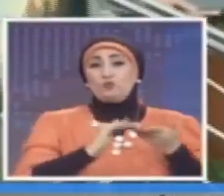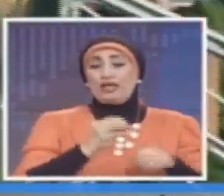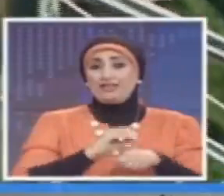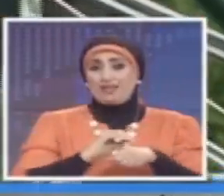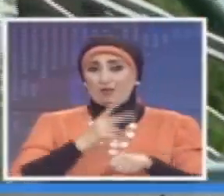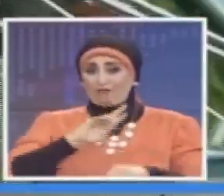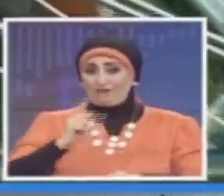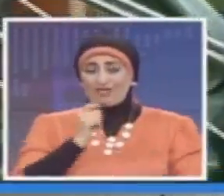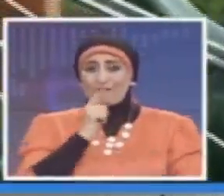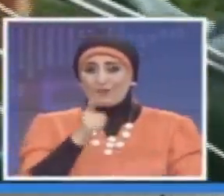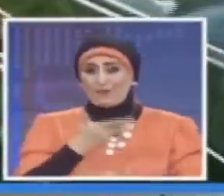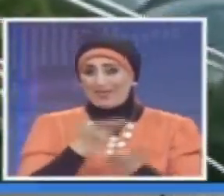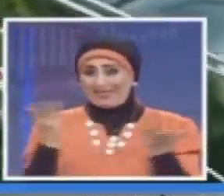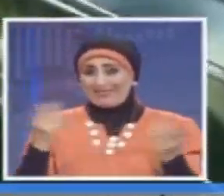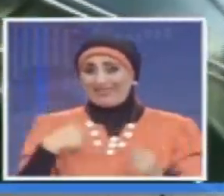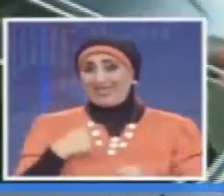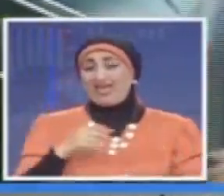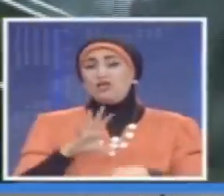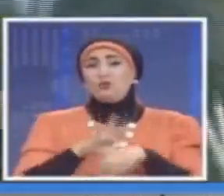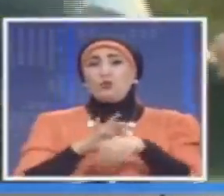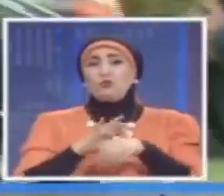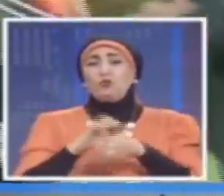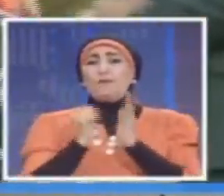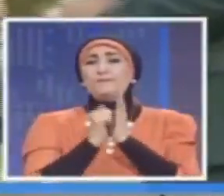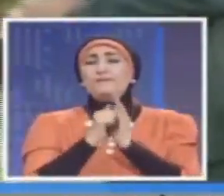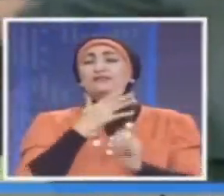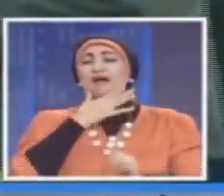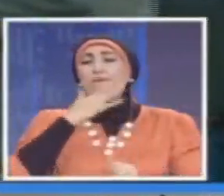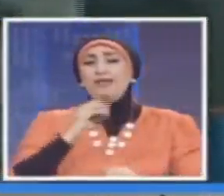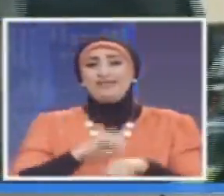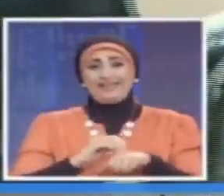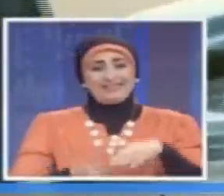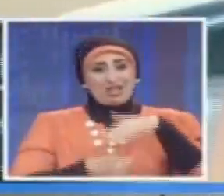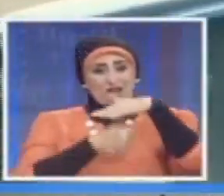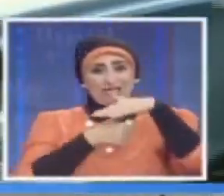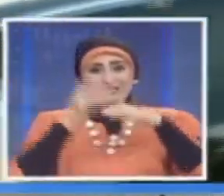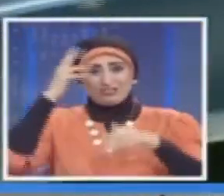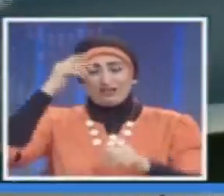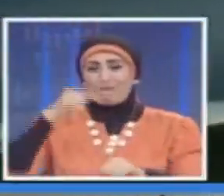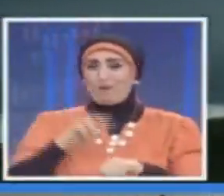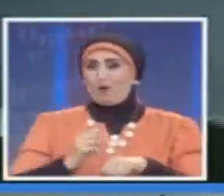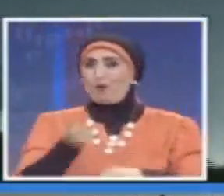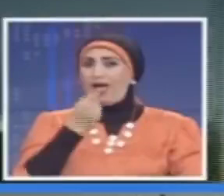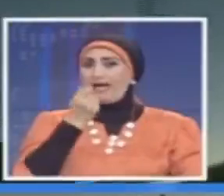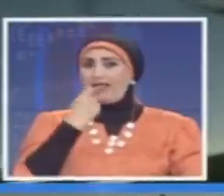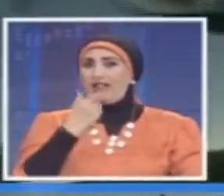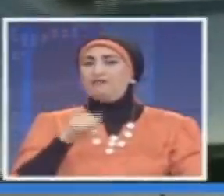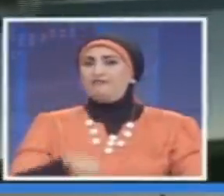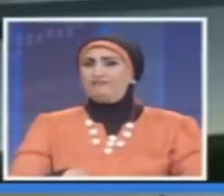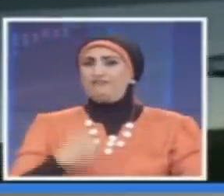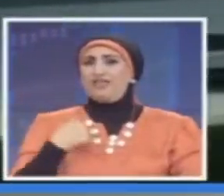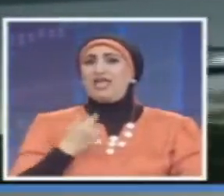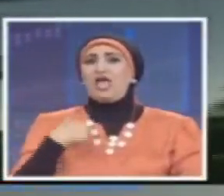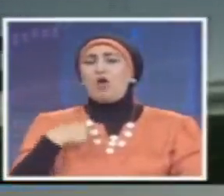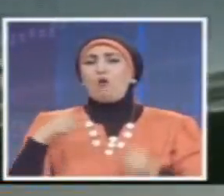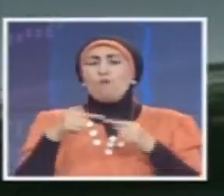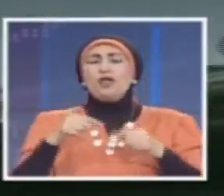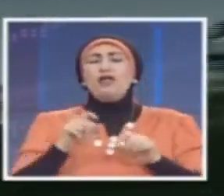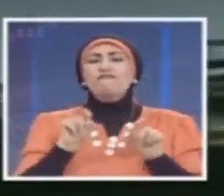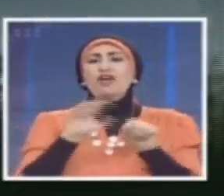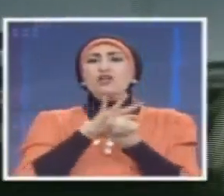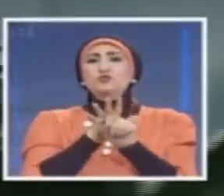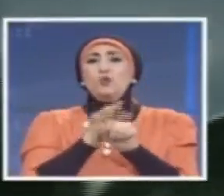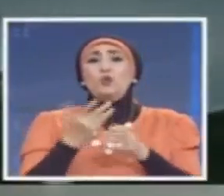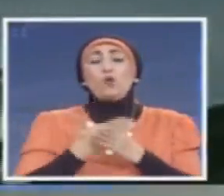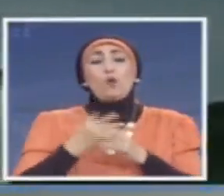بيان له أكد طبيب البيت الأبيض أن الرئيس الأمريكي دونالد ترامب بدأ في تناول عقار ريمديسيفر المضاد لفيروس